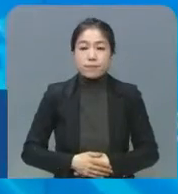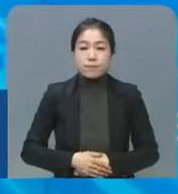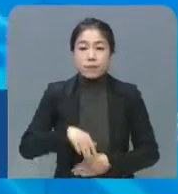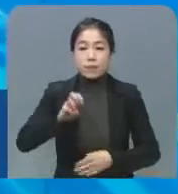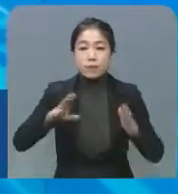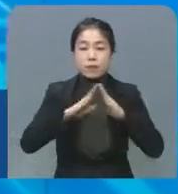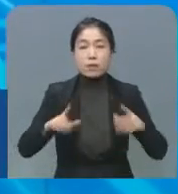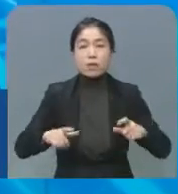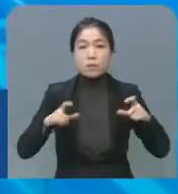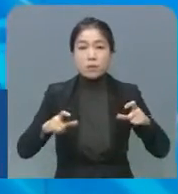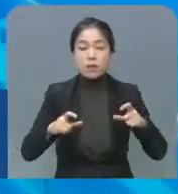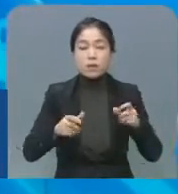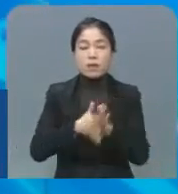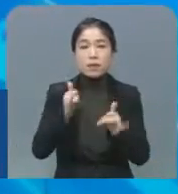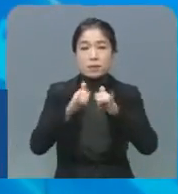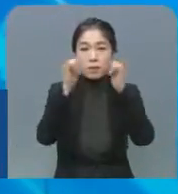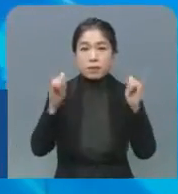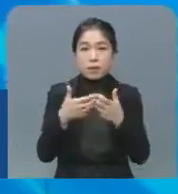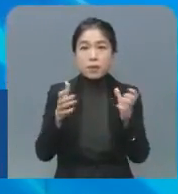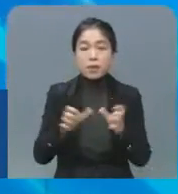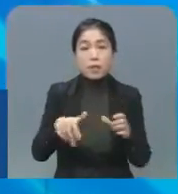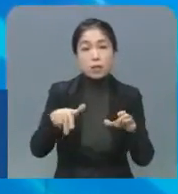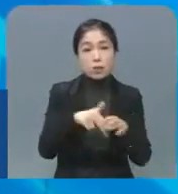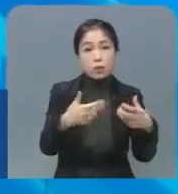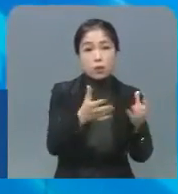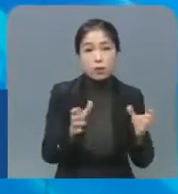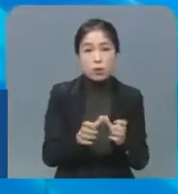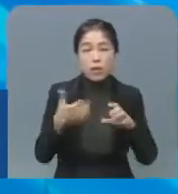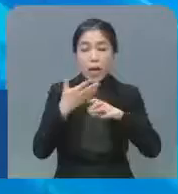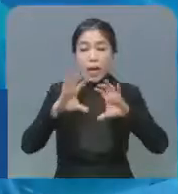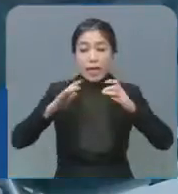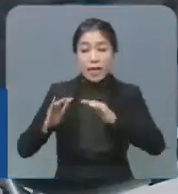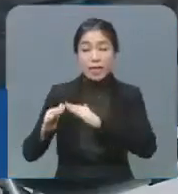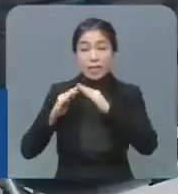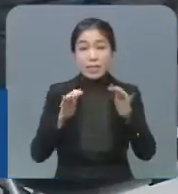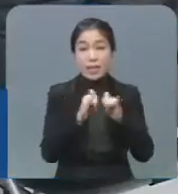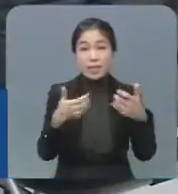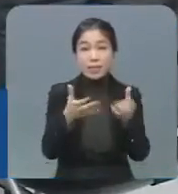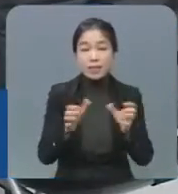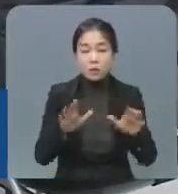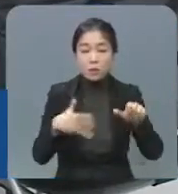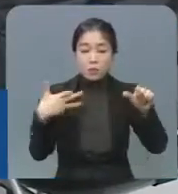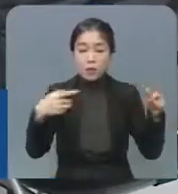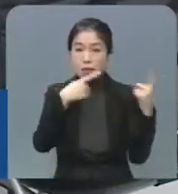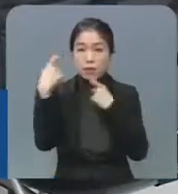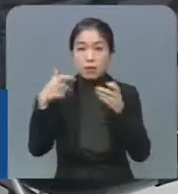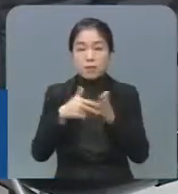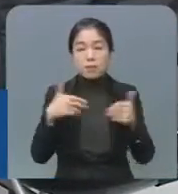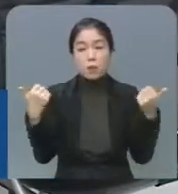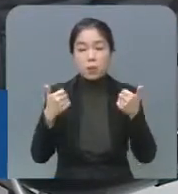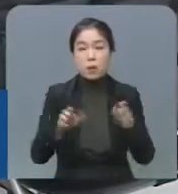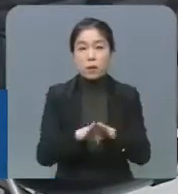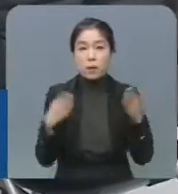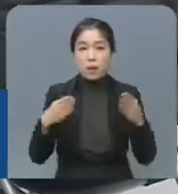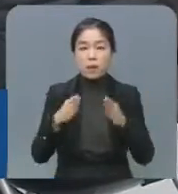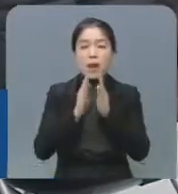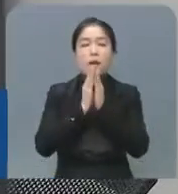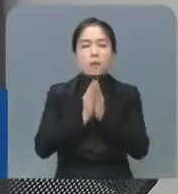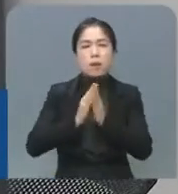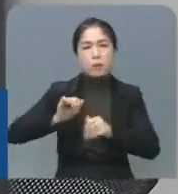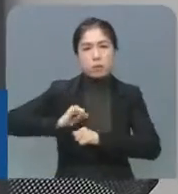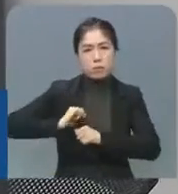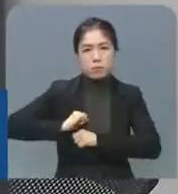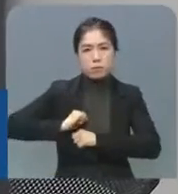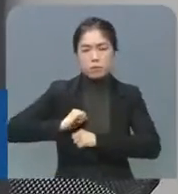광 좌 서남 지역의 시민 사회단체와 종교계 이주노동자 단체 등은 5.18 기념재단 에서 회의를 갖고 미얀마 군부에